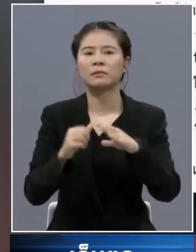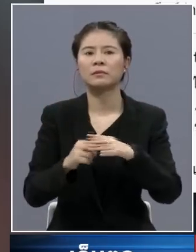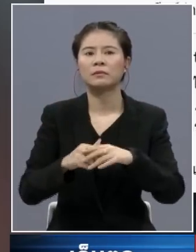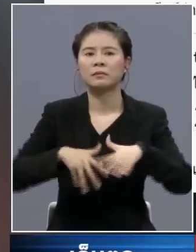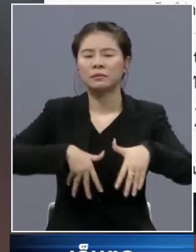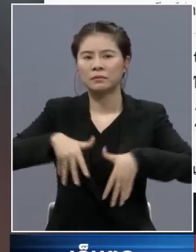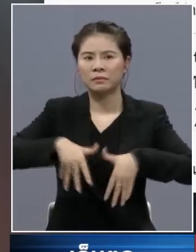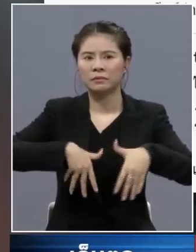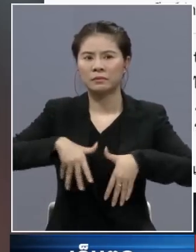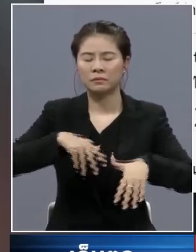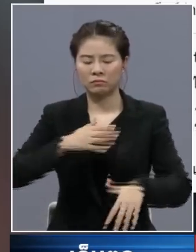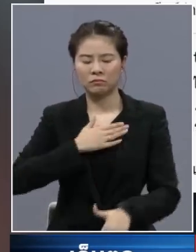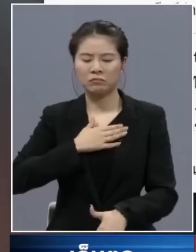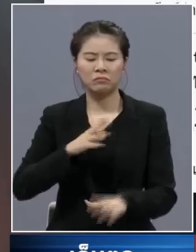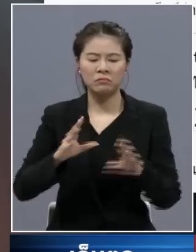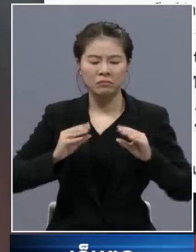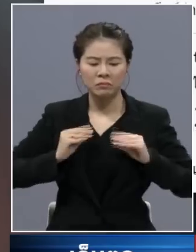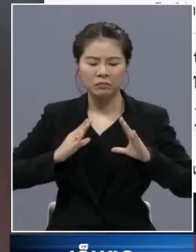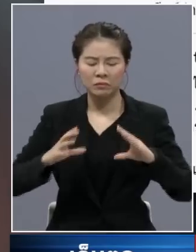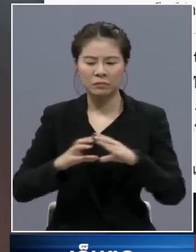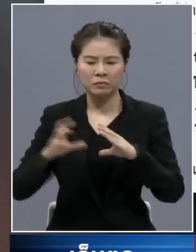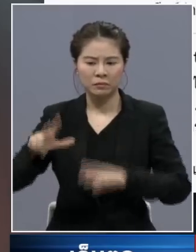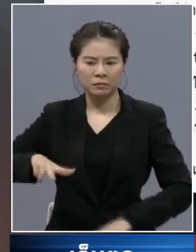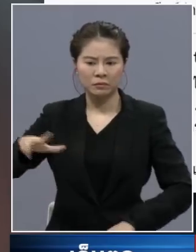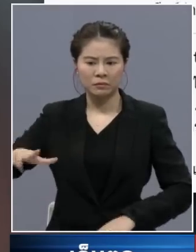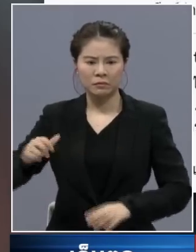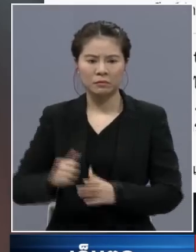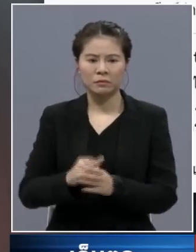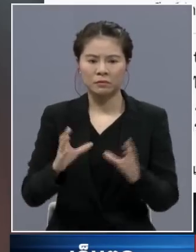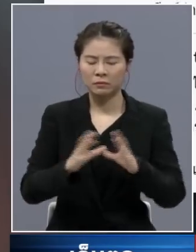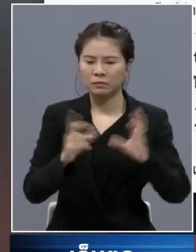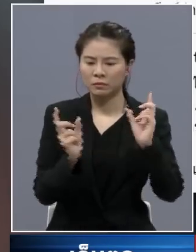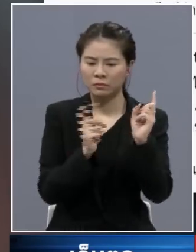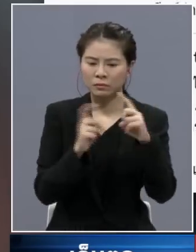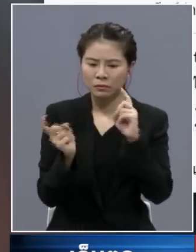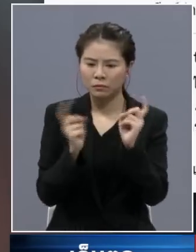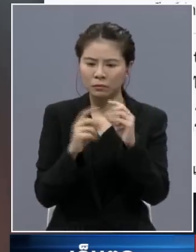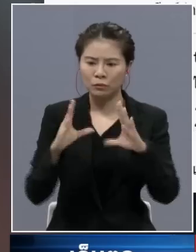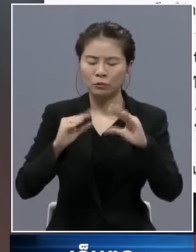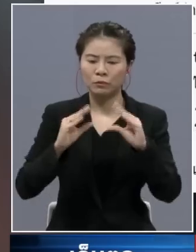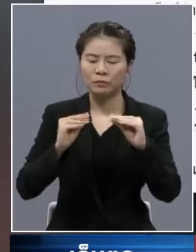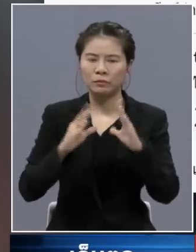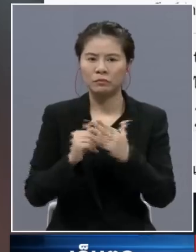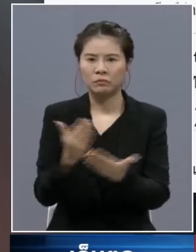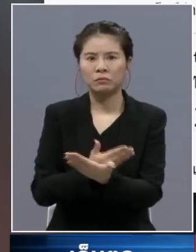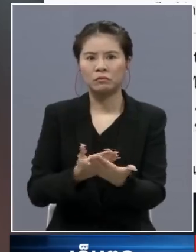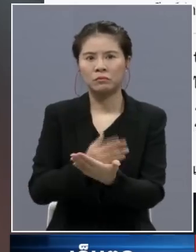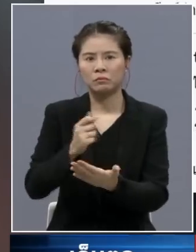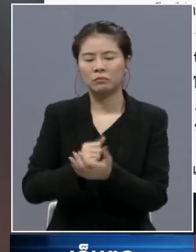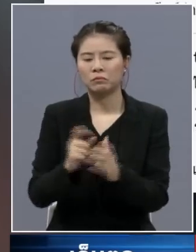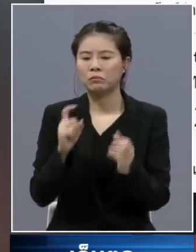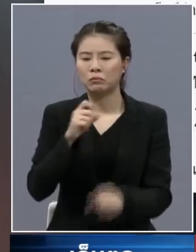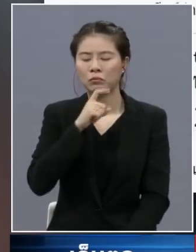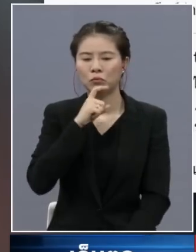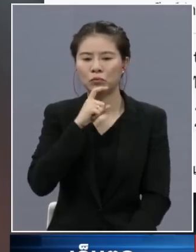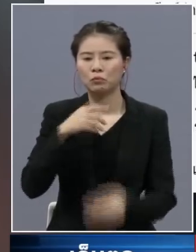ไม่ได้ที่เราจะไม่รับฟังข้อเสนอของทางเพื่อไทยคุณเดียน่าจะไม่ได้อยู่ในทีมเจรจาจึงไม่ได้ข้อมูลที่ครบถ้วนนะครับแล้วก็ติดแฮช